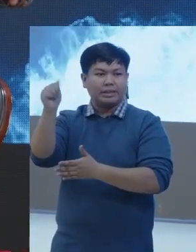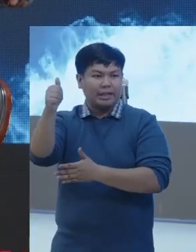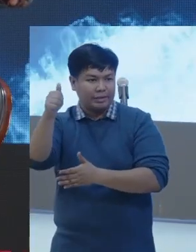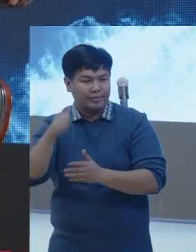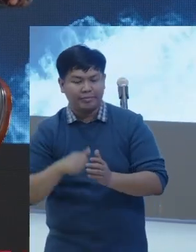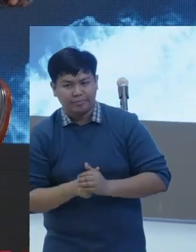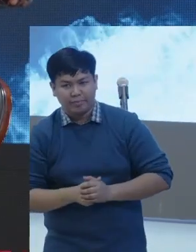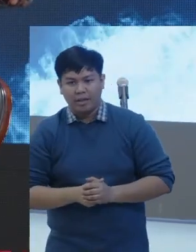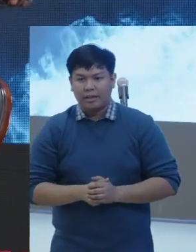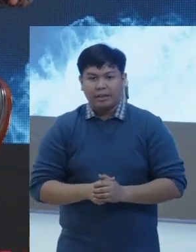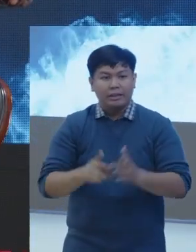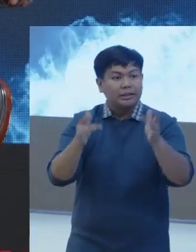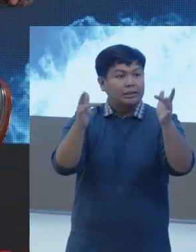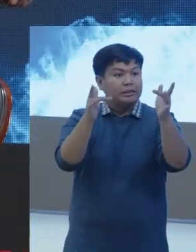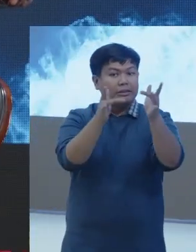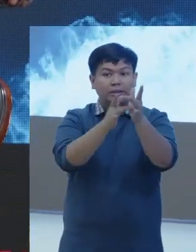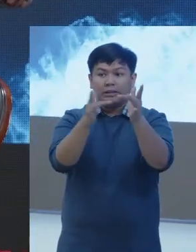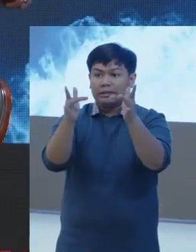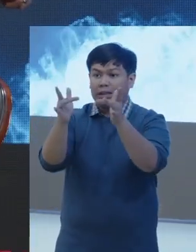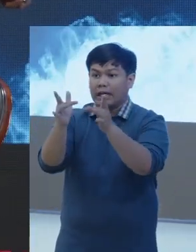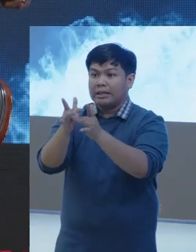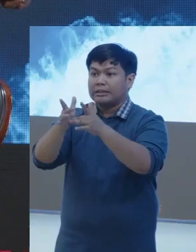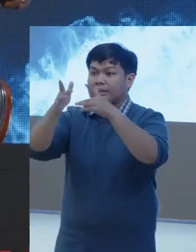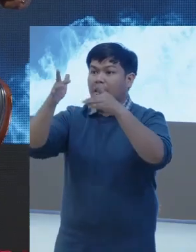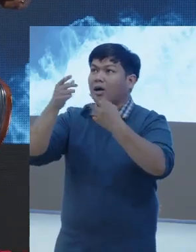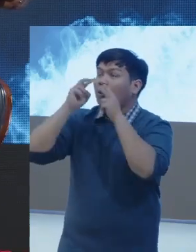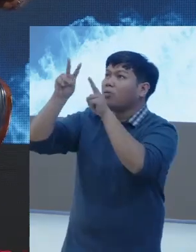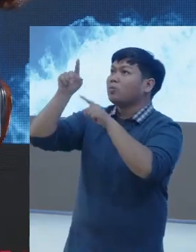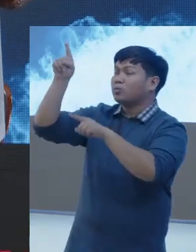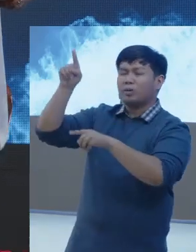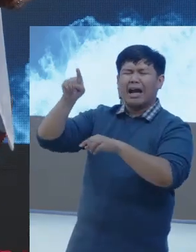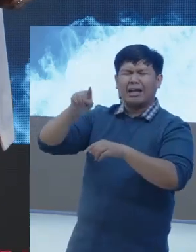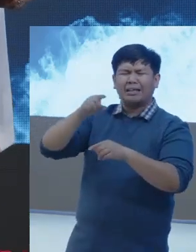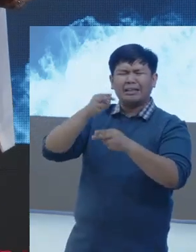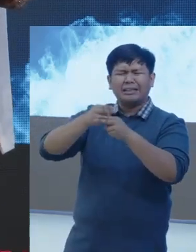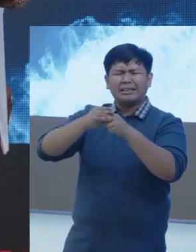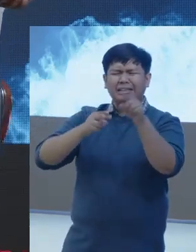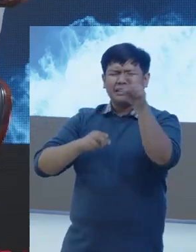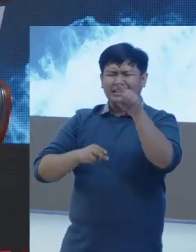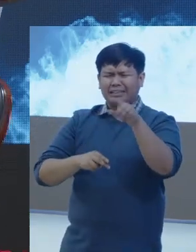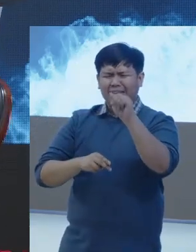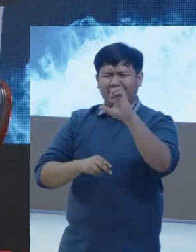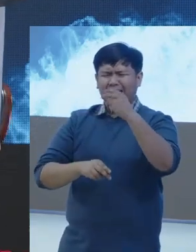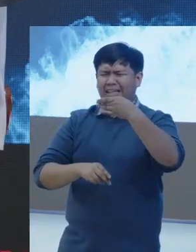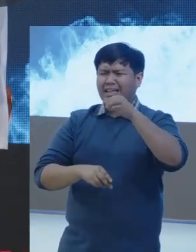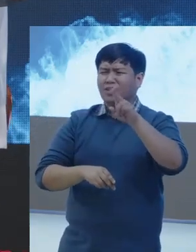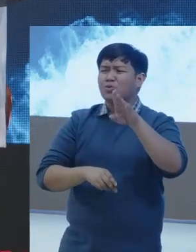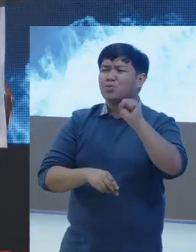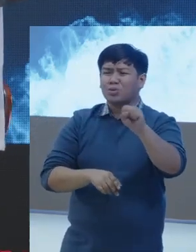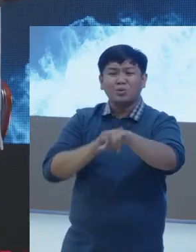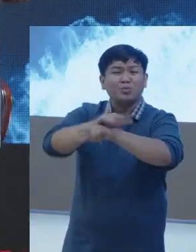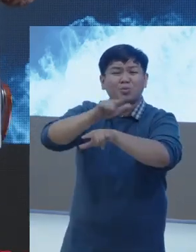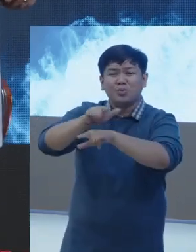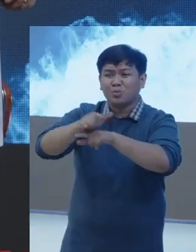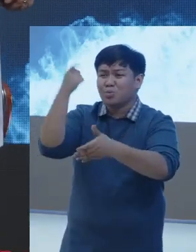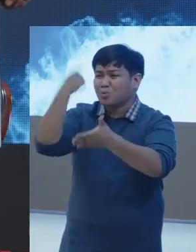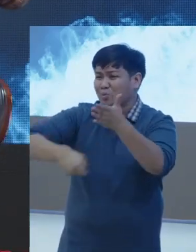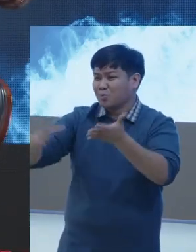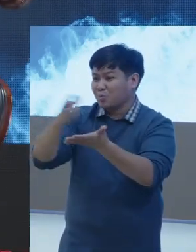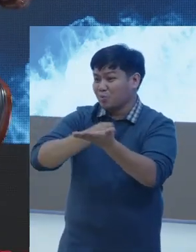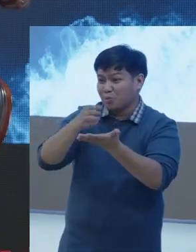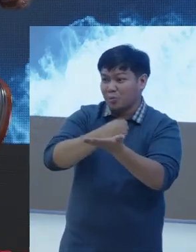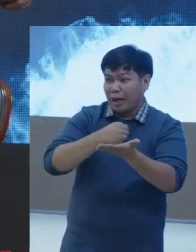pagkatapos na iligtas ng Panginoon si Zacchaeus, isang chief tax collector, no?